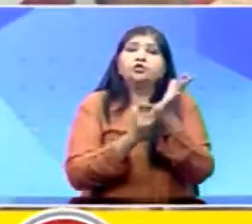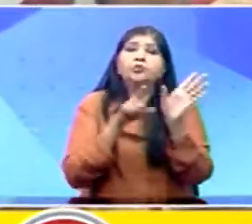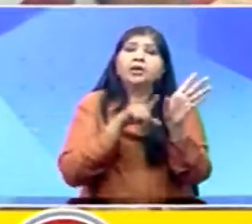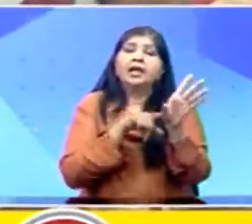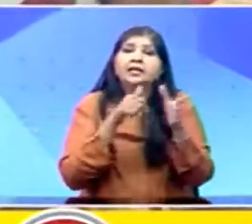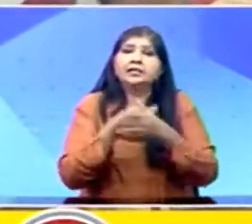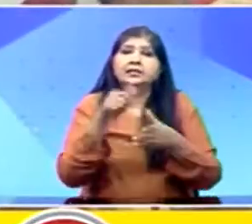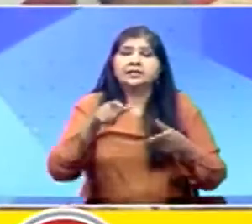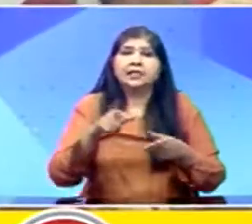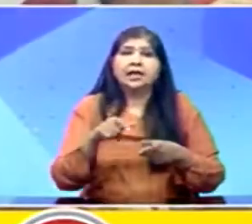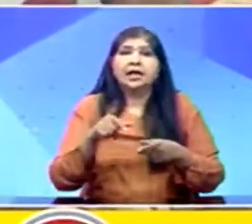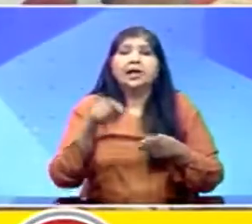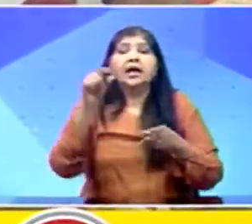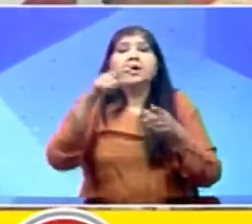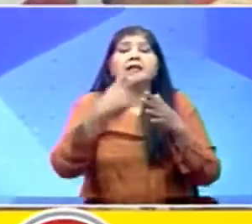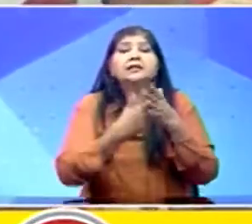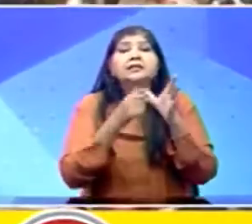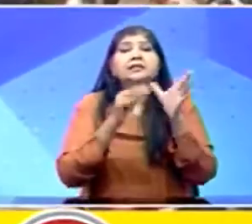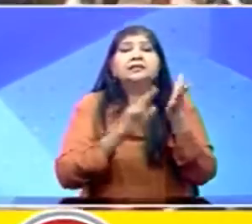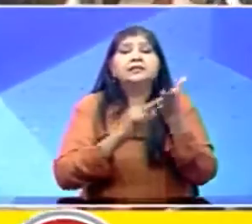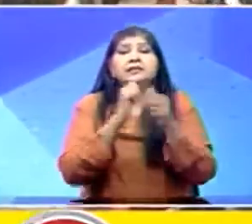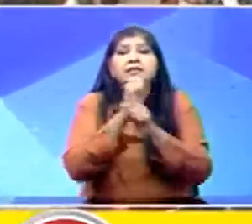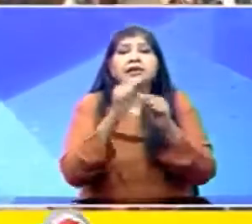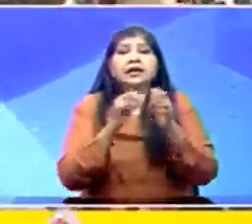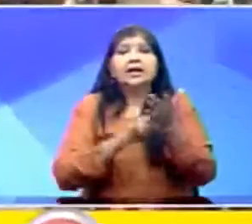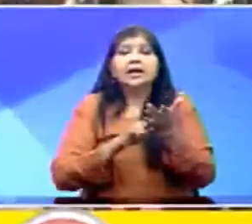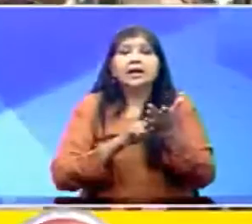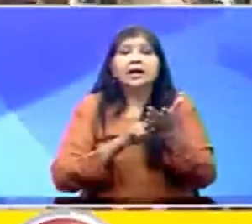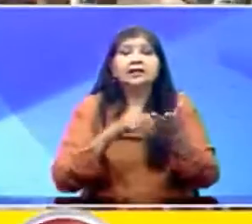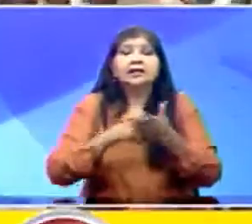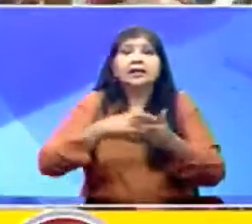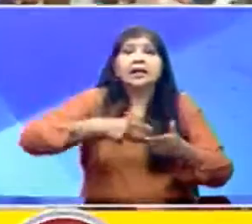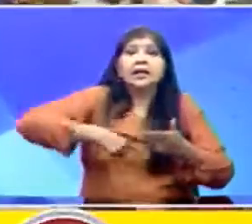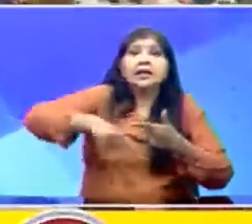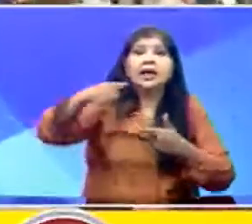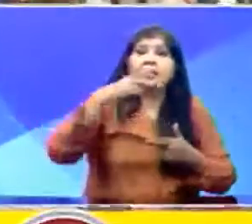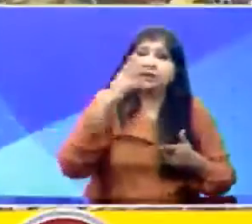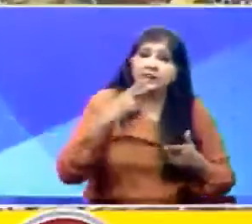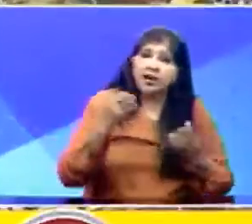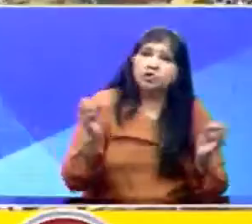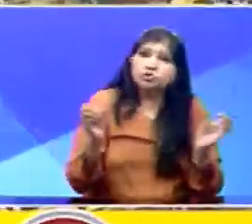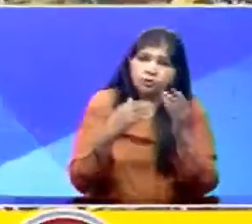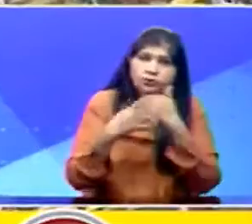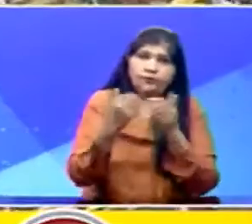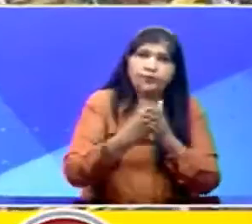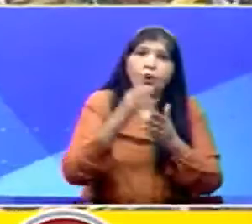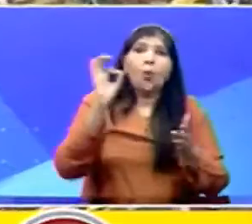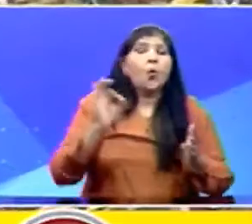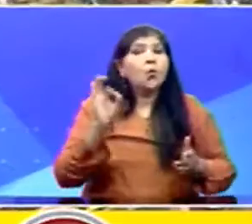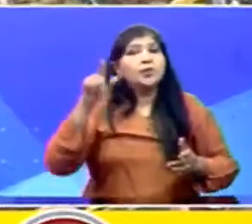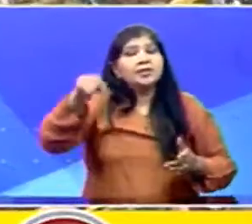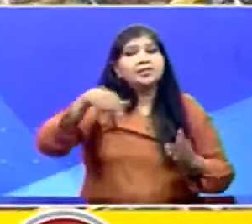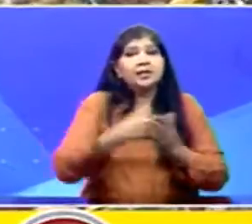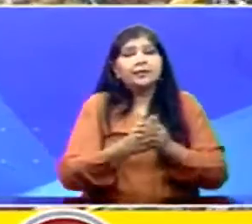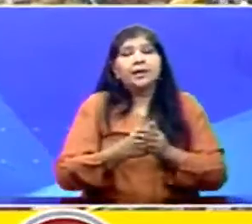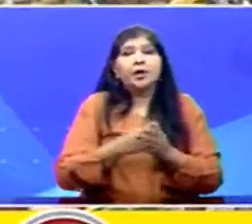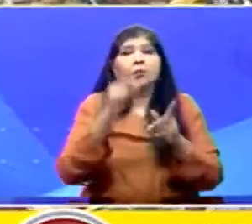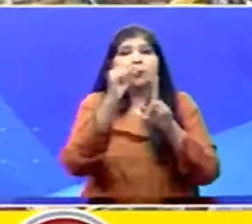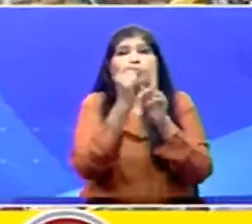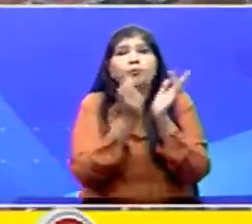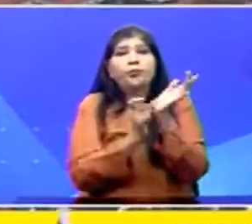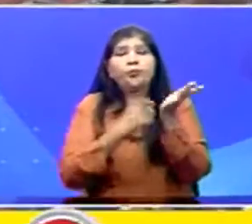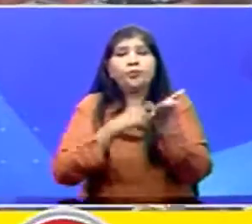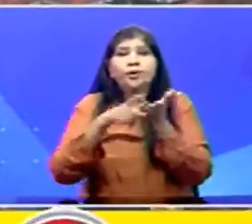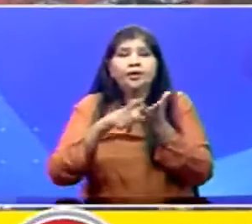भगवान जगनात की प्रसिद्य यात्रा शुरू होने जा रही है उडिशा में पूरी की